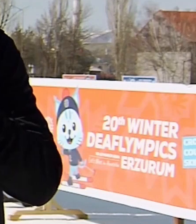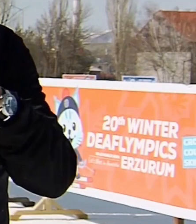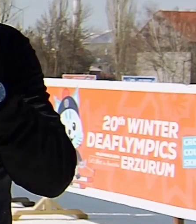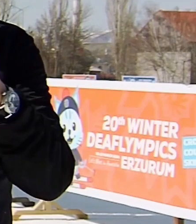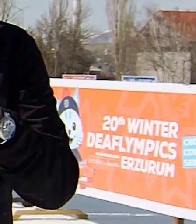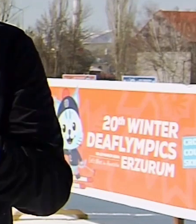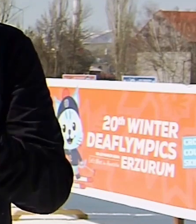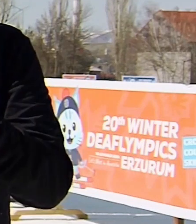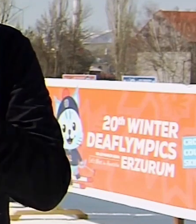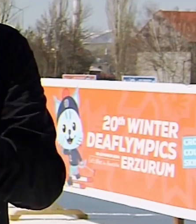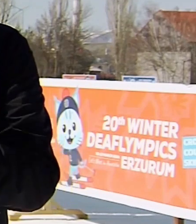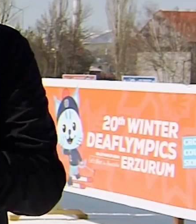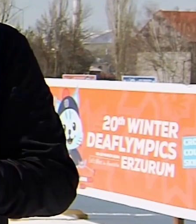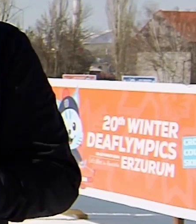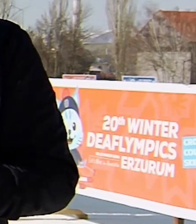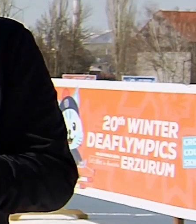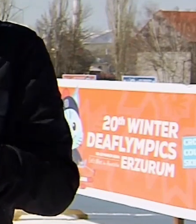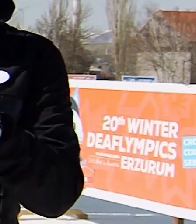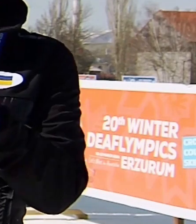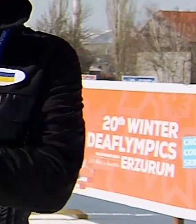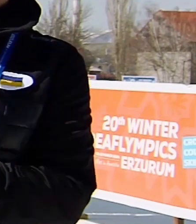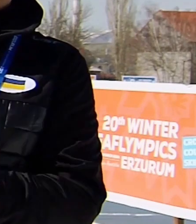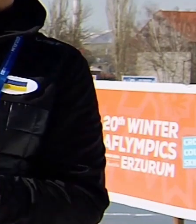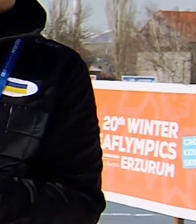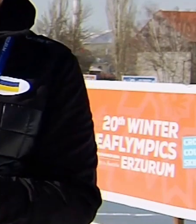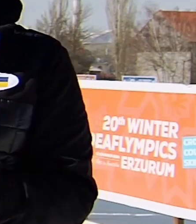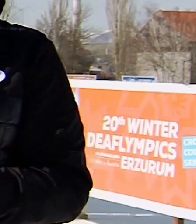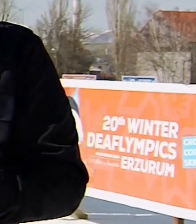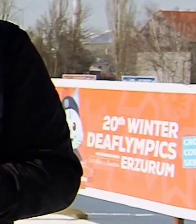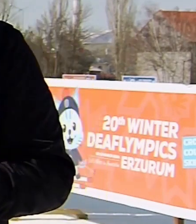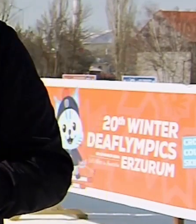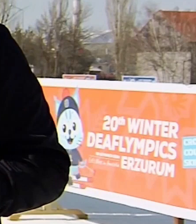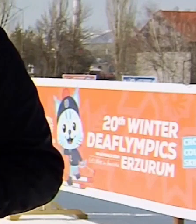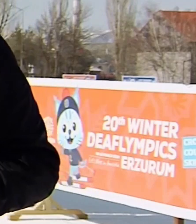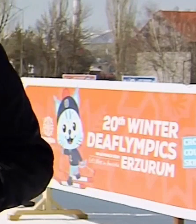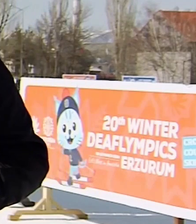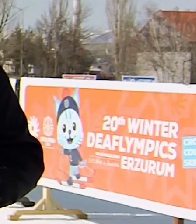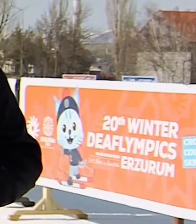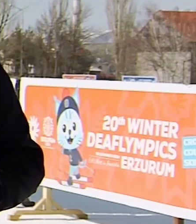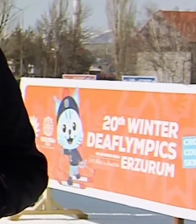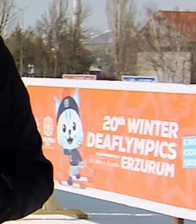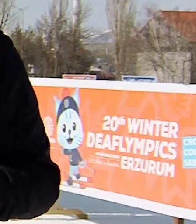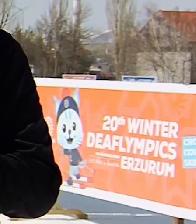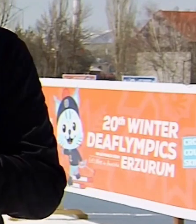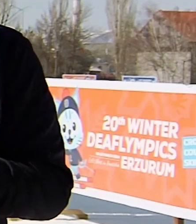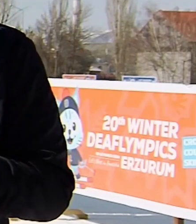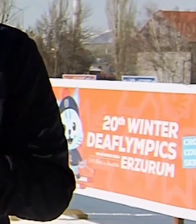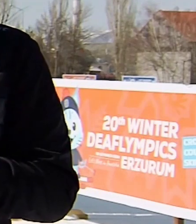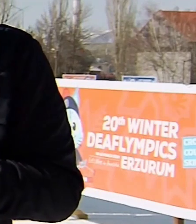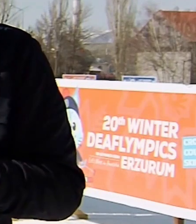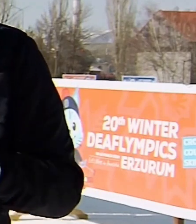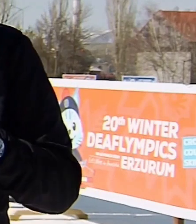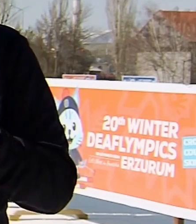ця мотивація. Вони дуже сильно боротьбу між собою показали. Я побачив, що дійсно з'явилися спортсмени